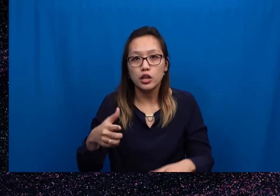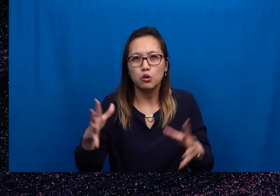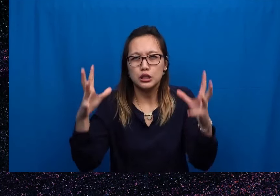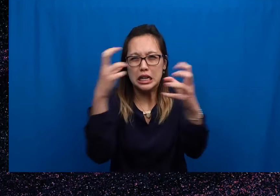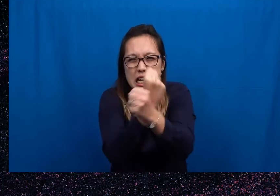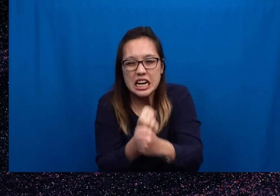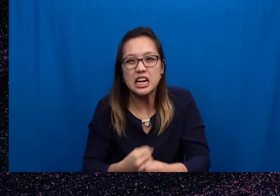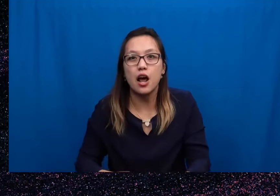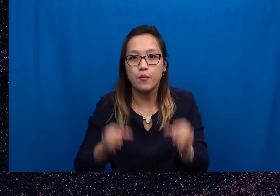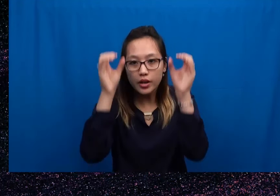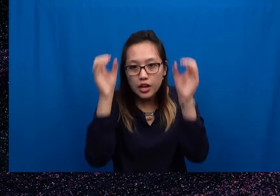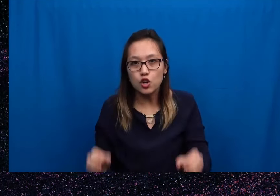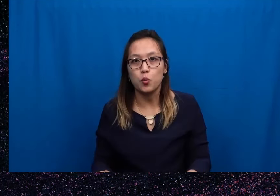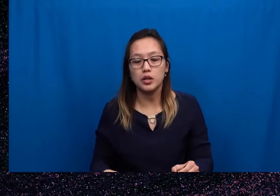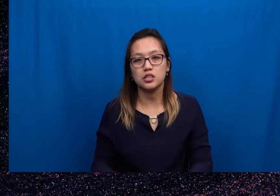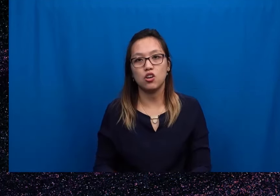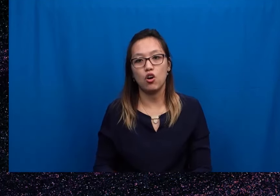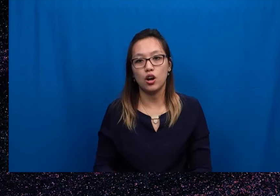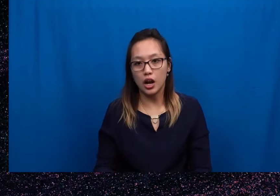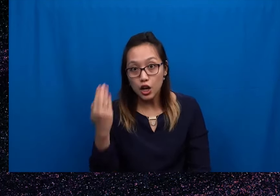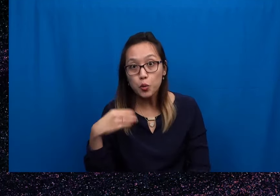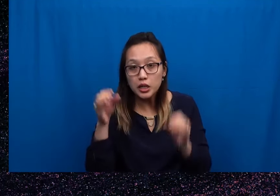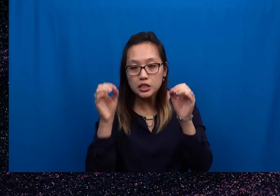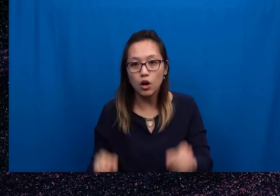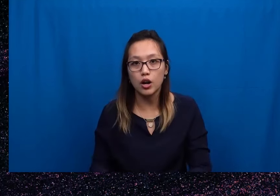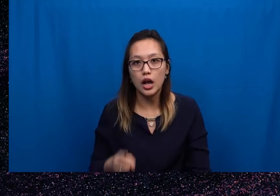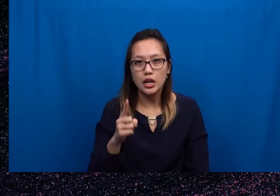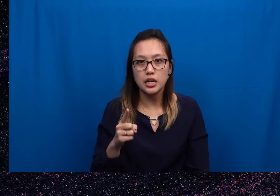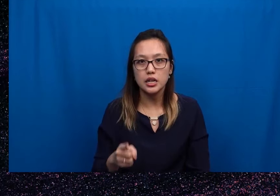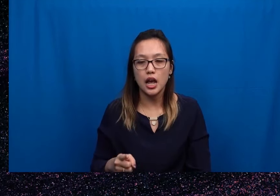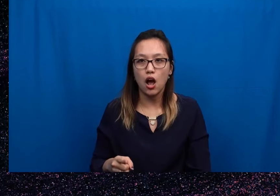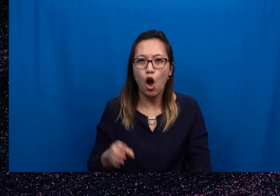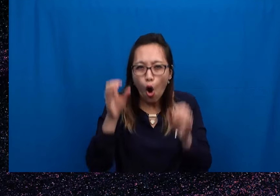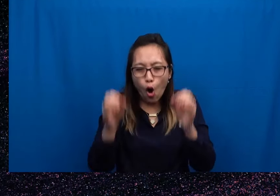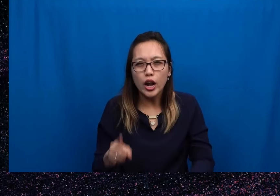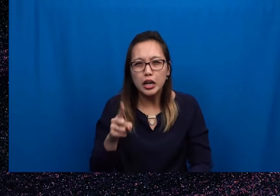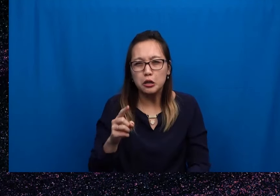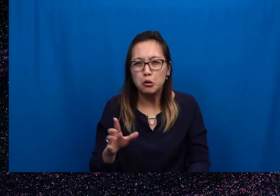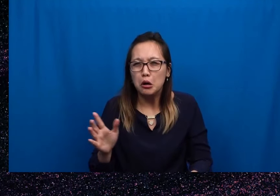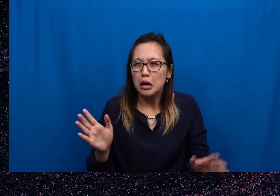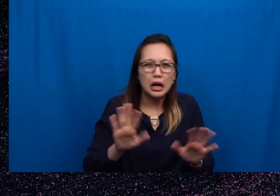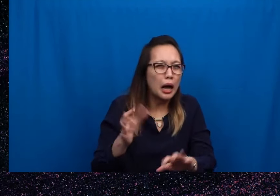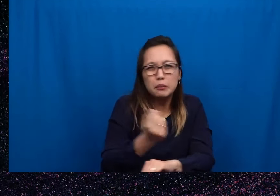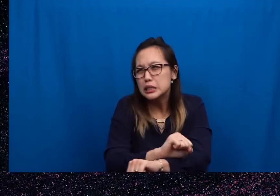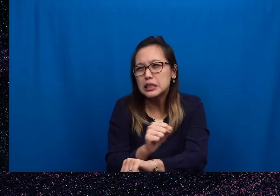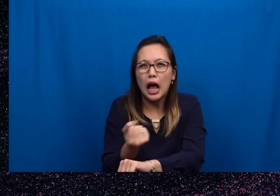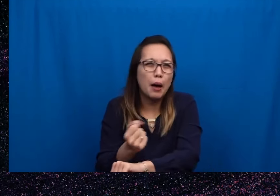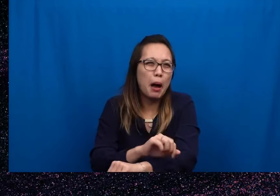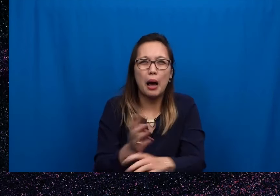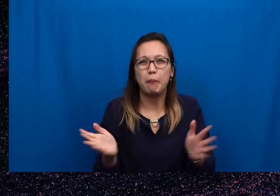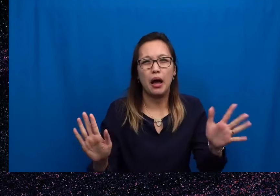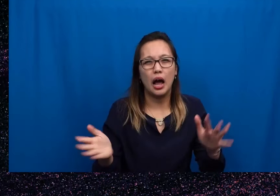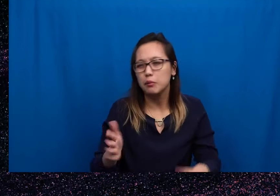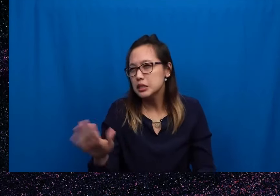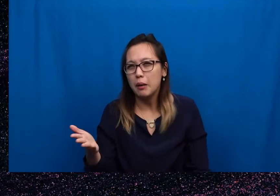berdaya. Dan dia dibuat tidak mampu, dan dia hidup di dalam kegelapan. Apa